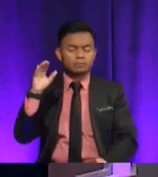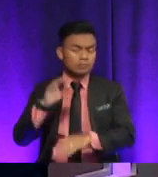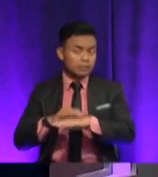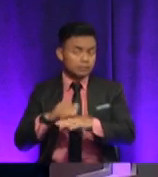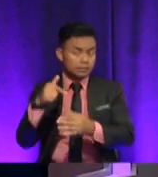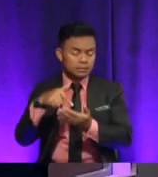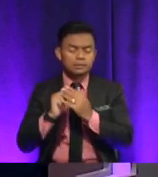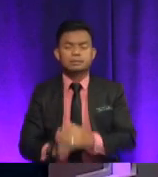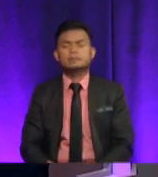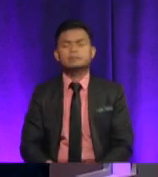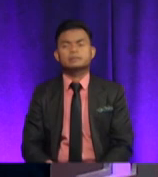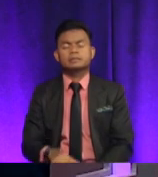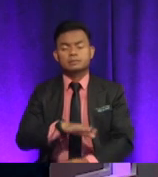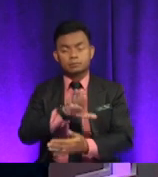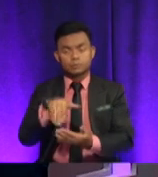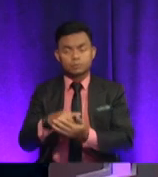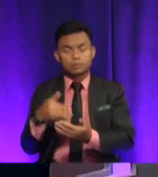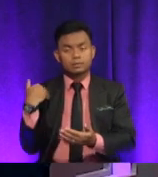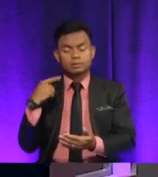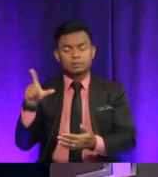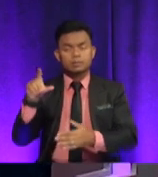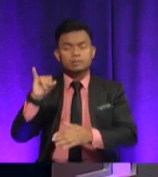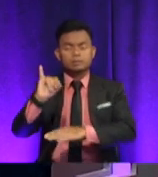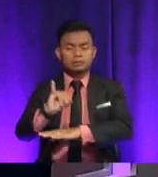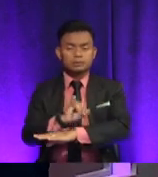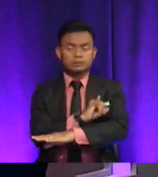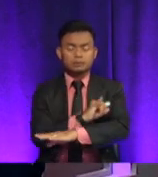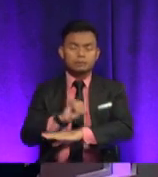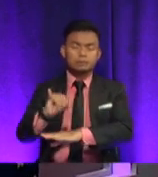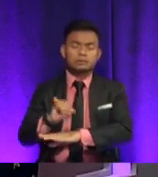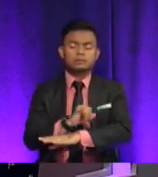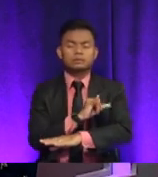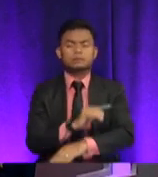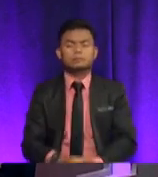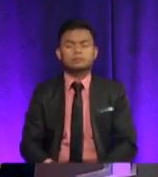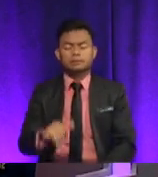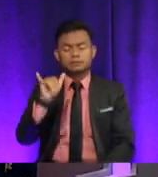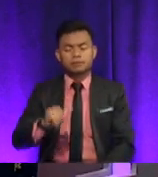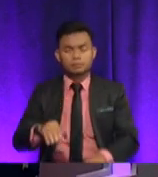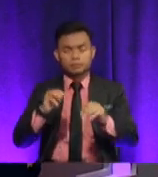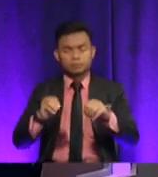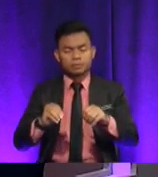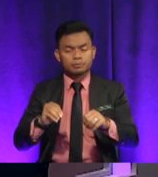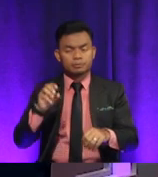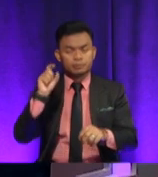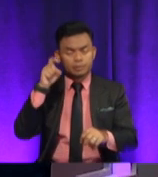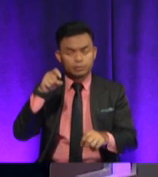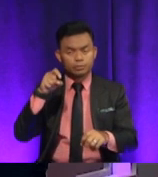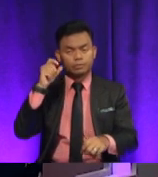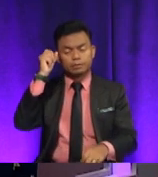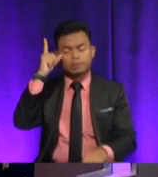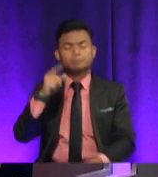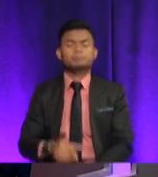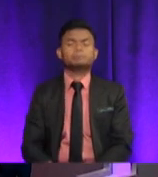perlu paham Oke perlu paham sebagai persediaan untuk menyiapkan kerja kursus sebagai kertas 2 oke itu merupakan pengenalan kepada syair